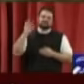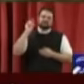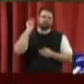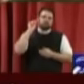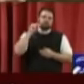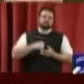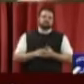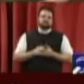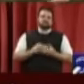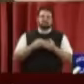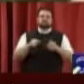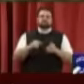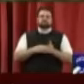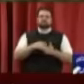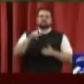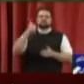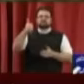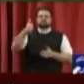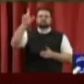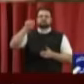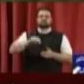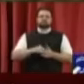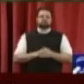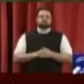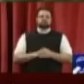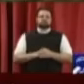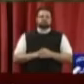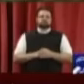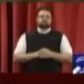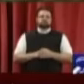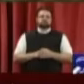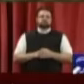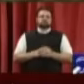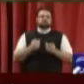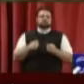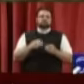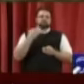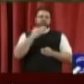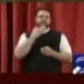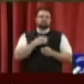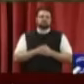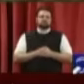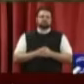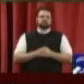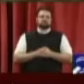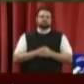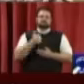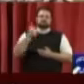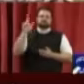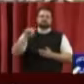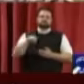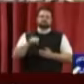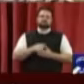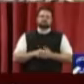șase luni. Dar ce vrei, fată, tot merită. Pentru următorul 100 de ani de trăit bine. Merită șase luni, un 100 de ani?